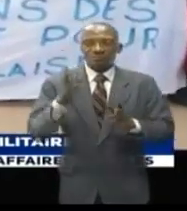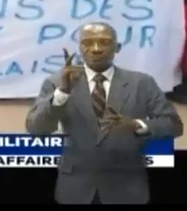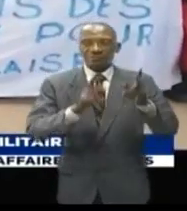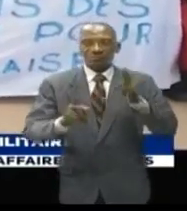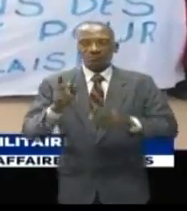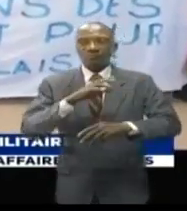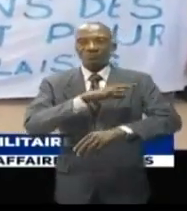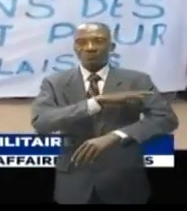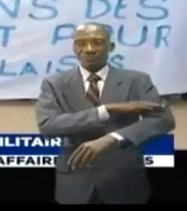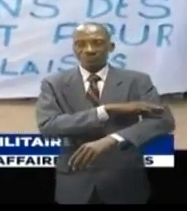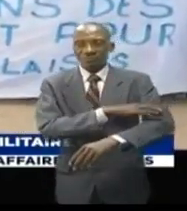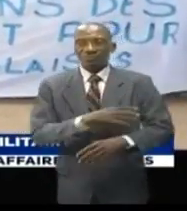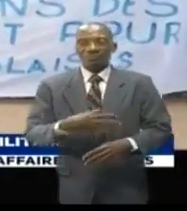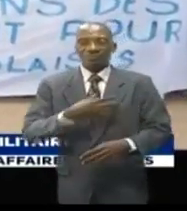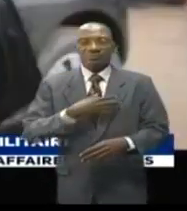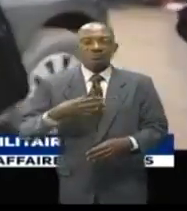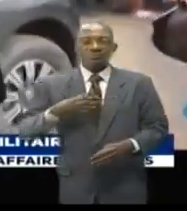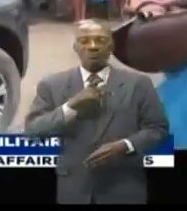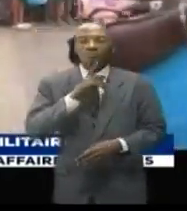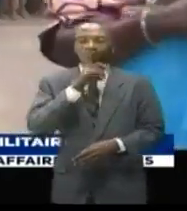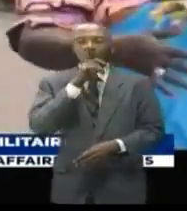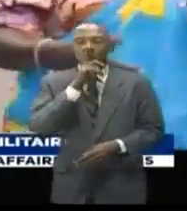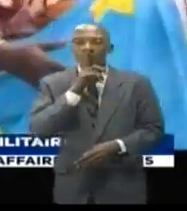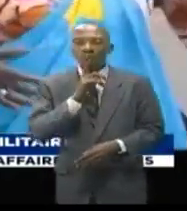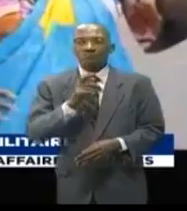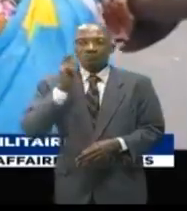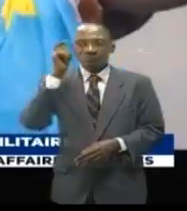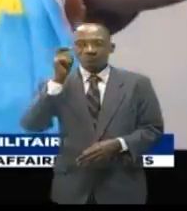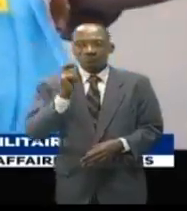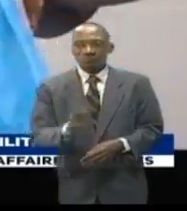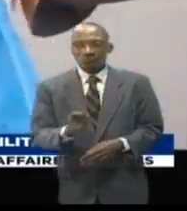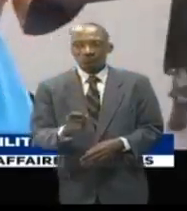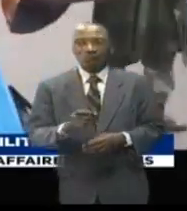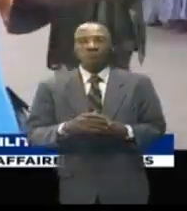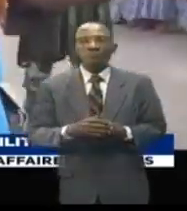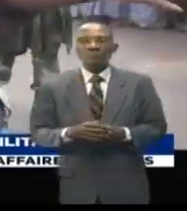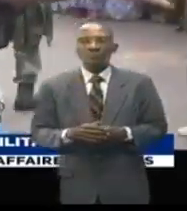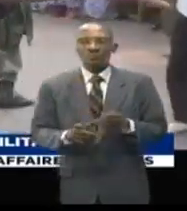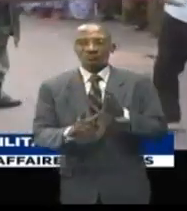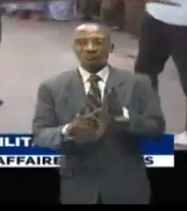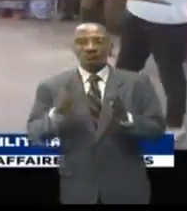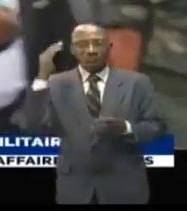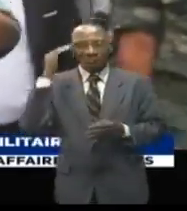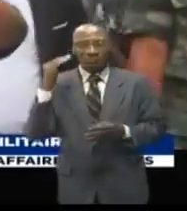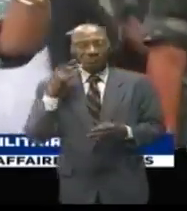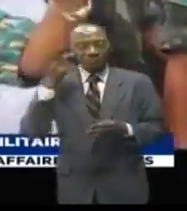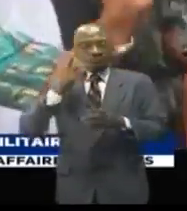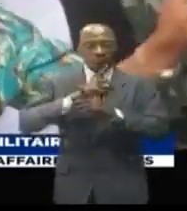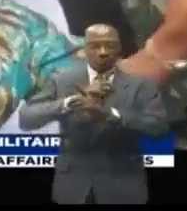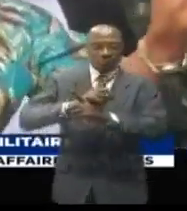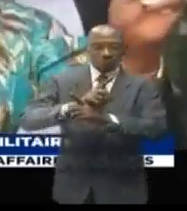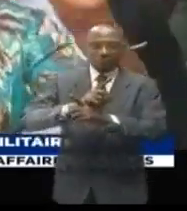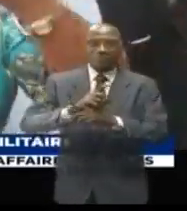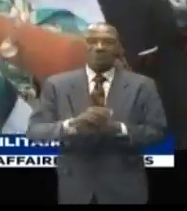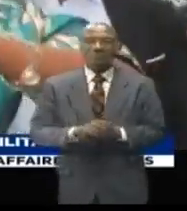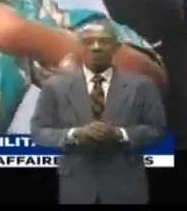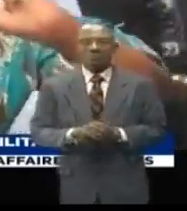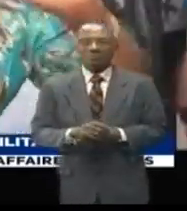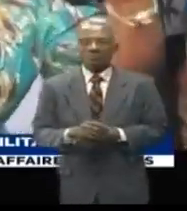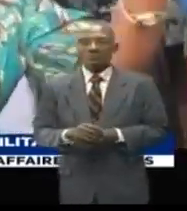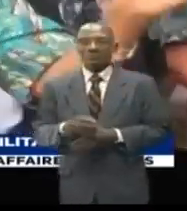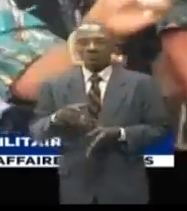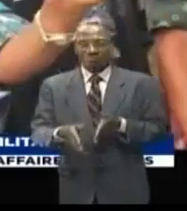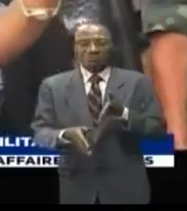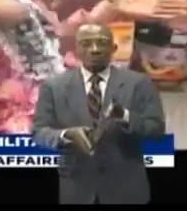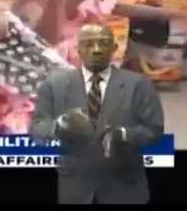le veuve militaire du combuba que Serafina vice-ministre de la Défense s'est réuni pour témoigner